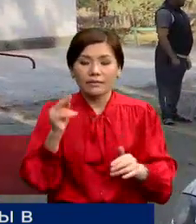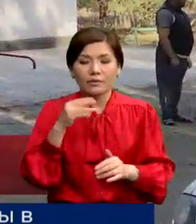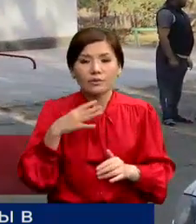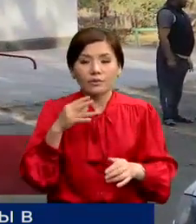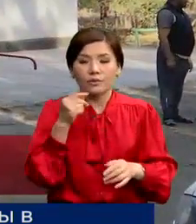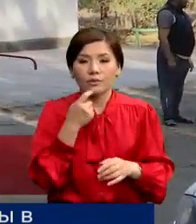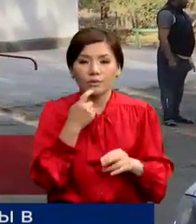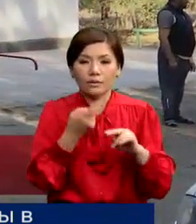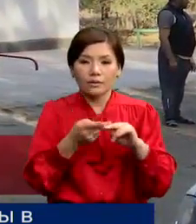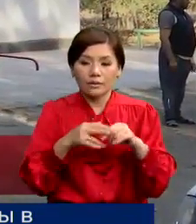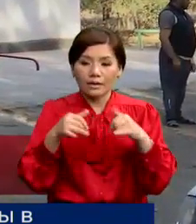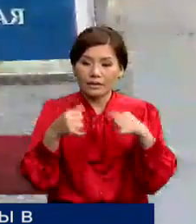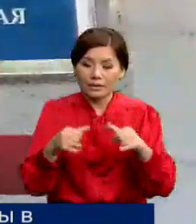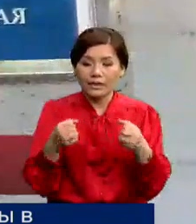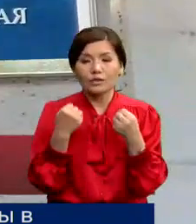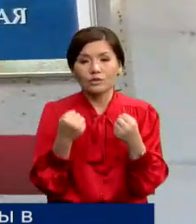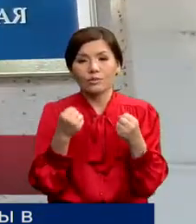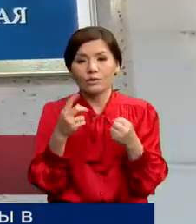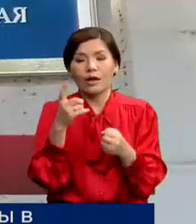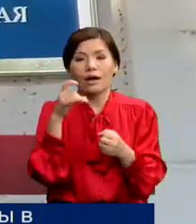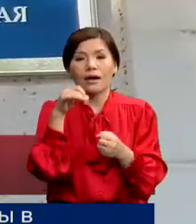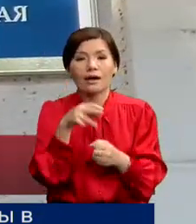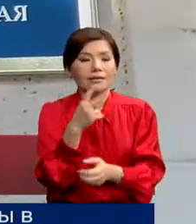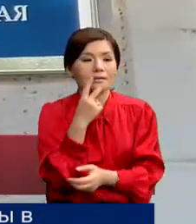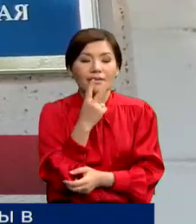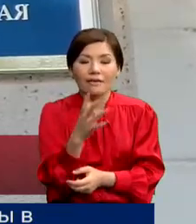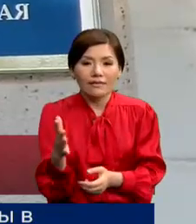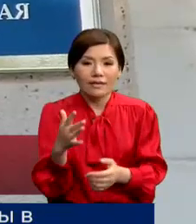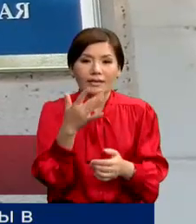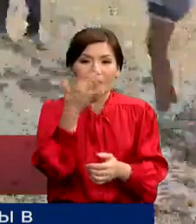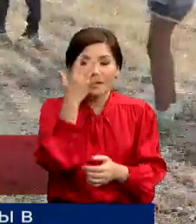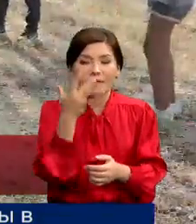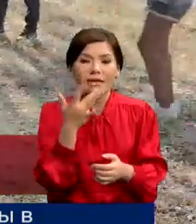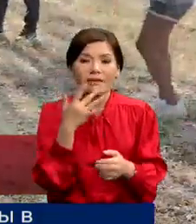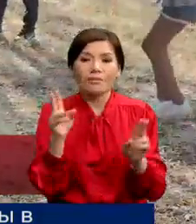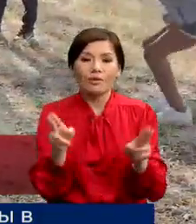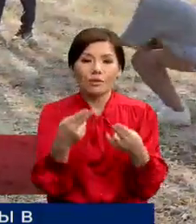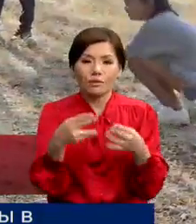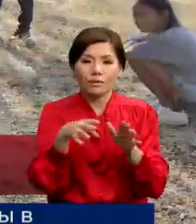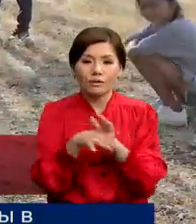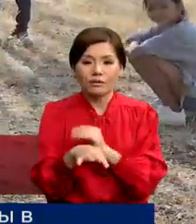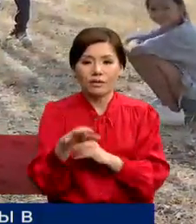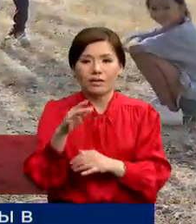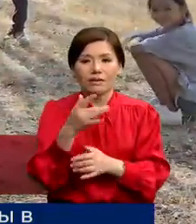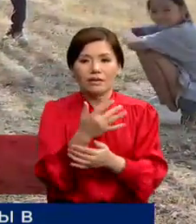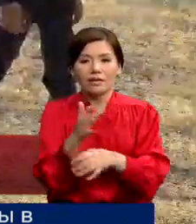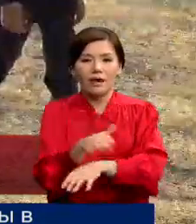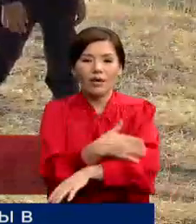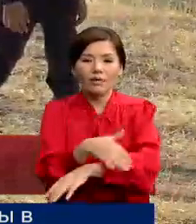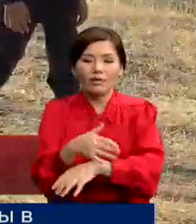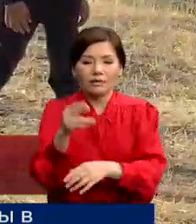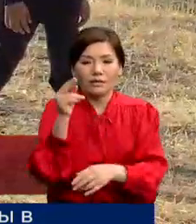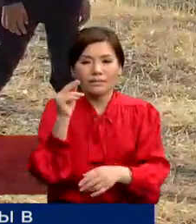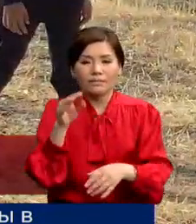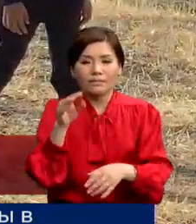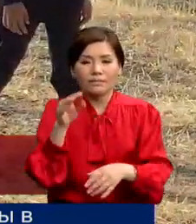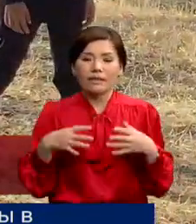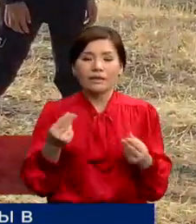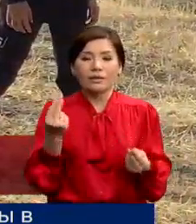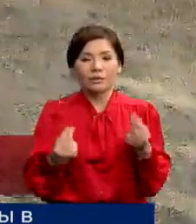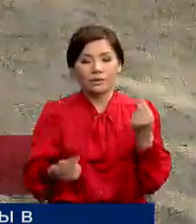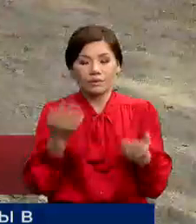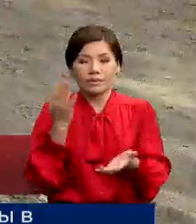Айтпақша, мектепте не асхана, не спорт пен акт залын байқамадық. Күн жылы болғандықтан клубтағы оқушылар әзірге шаңда шынығып жүр. Футбол алаңының өзін